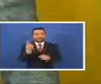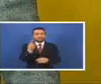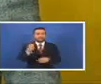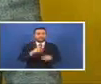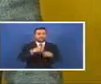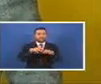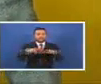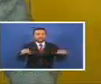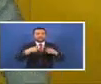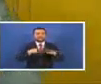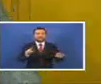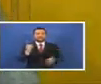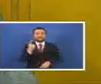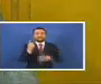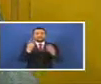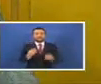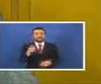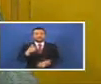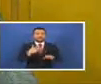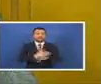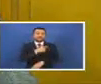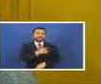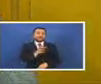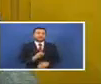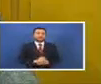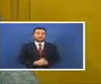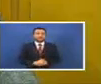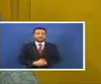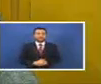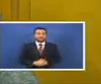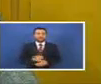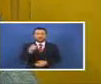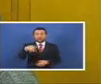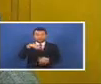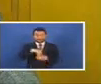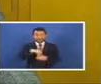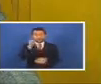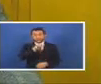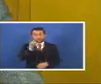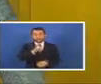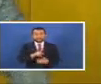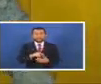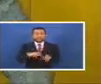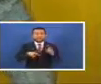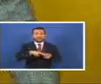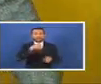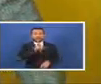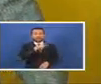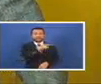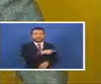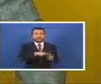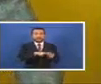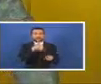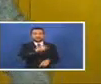edici özelliği hakikiliğidir. Onun için Ahmet abi ve